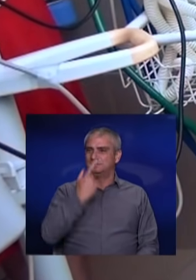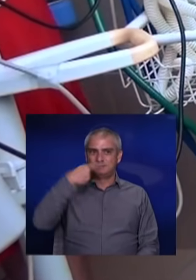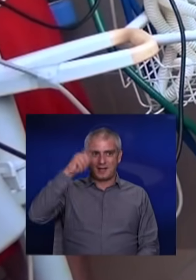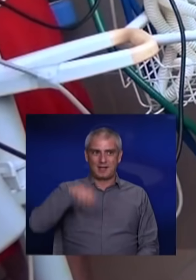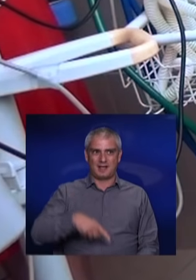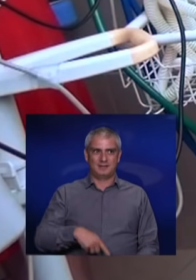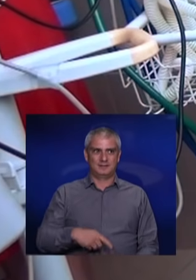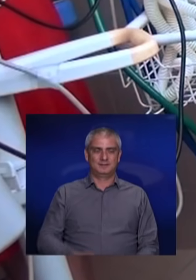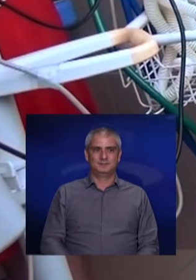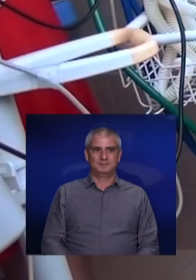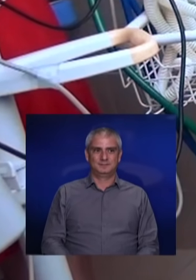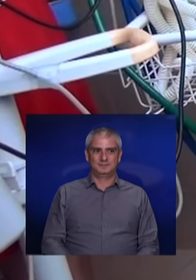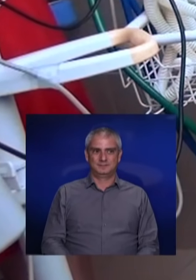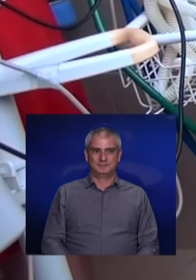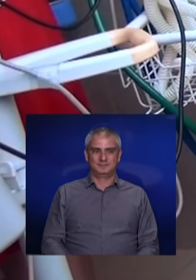קדימה.